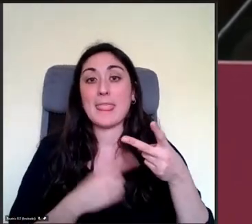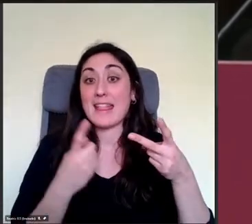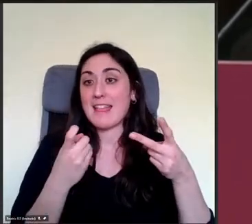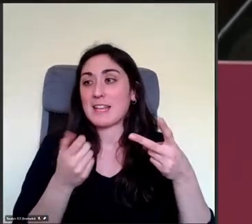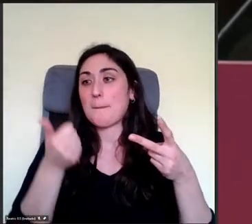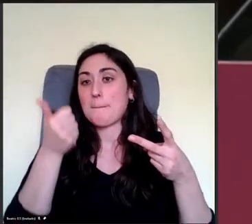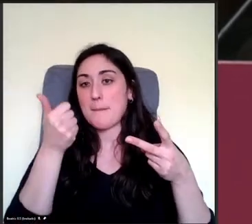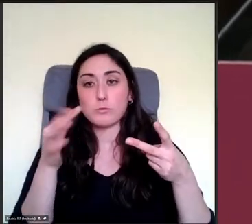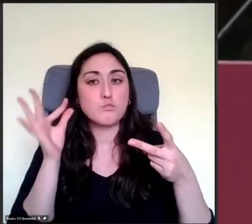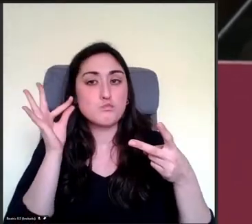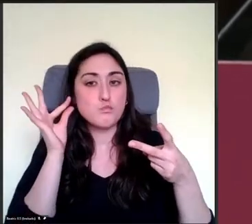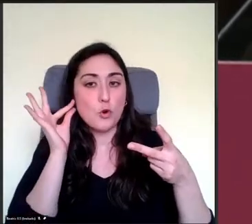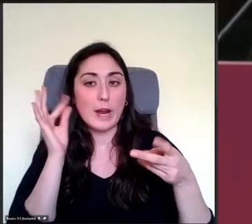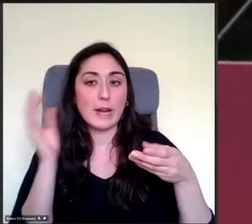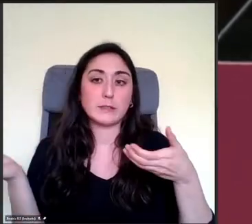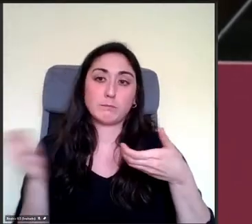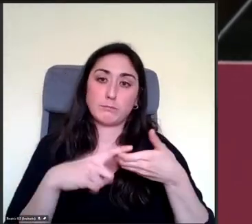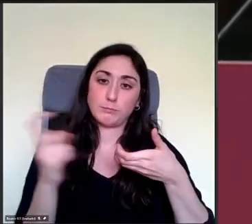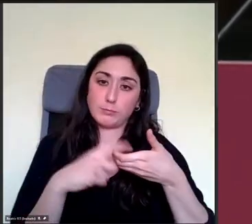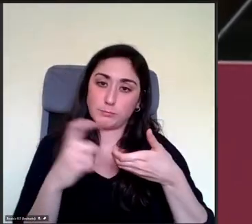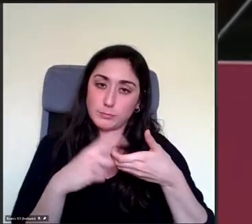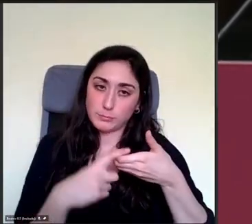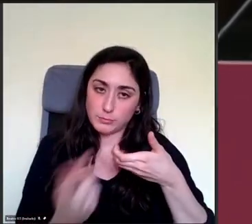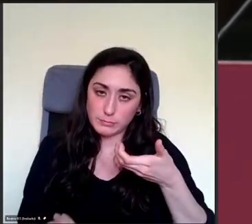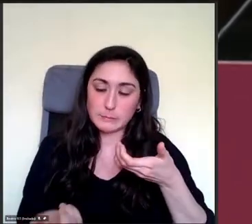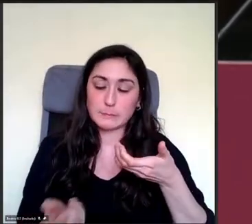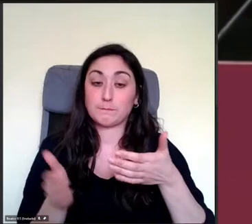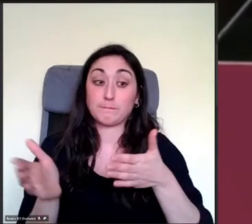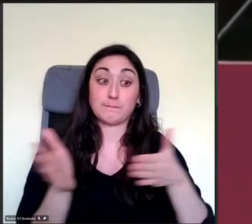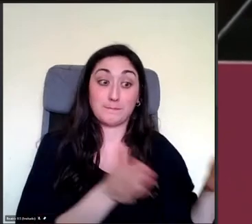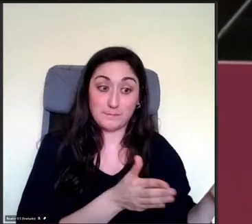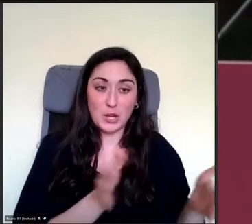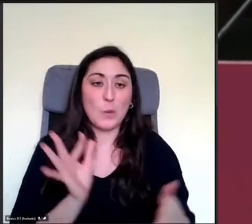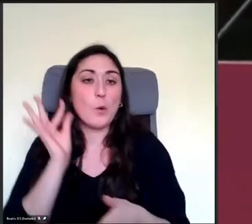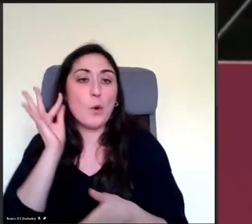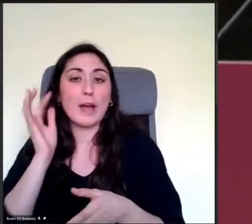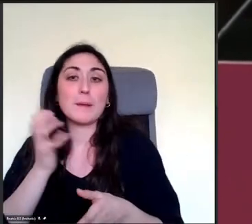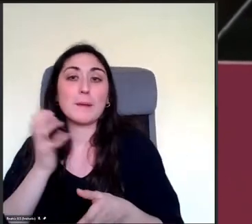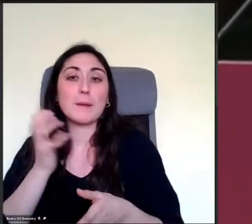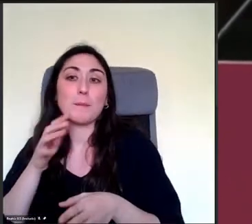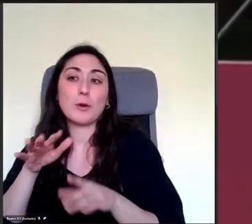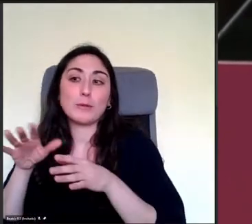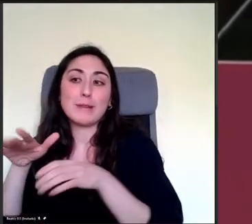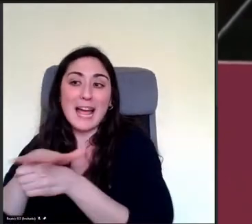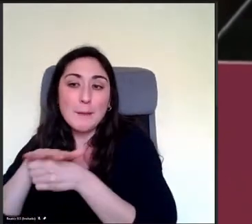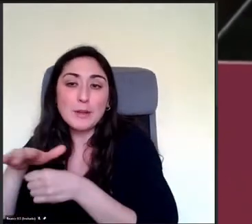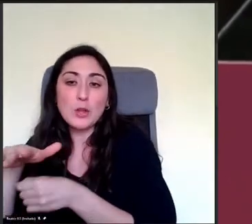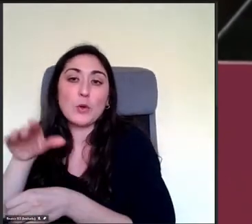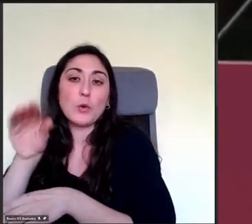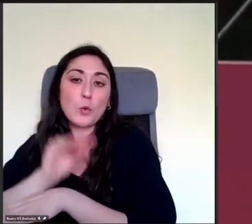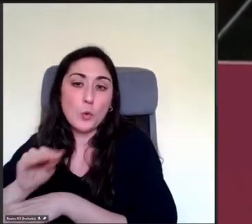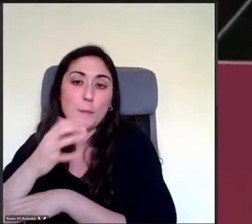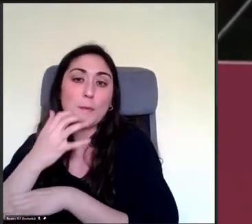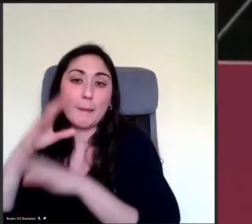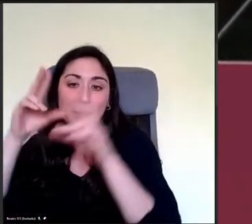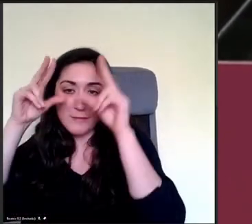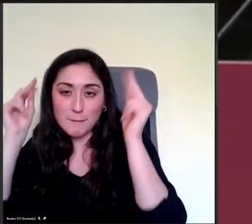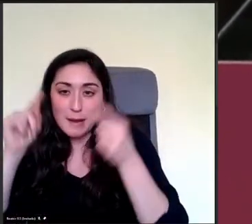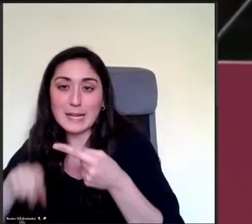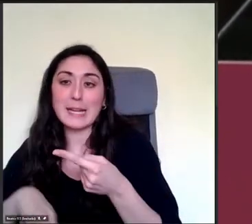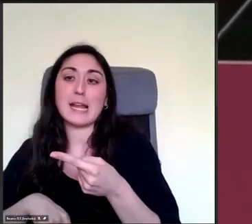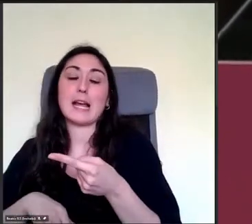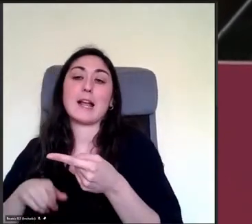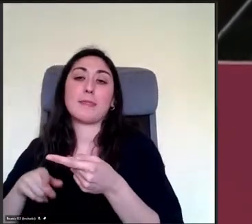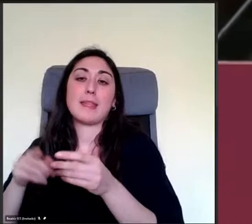dones, les que estem en les professions de la cura, des de la infermeria, la teràpia